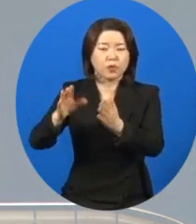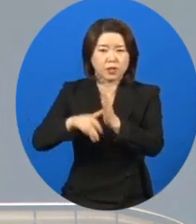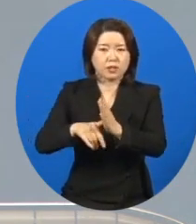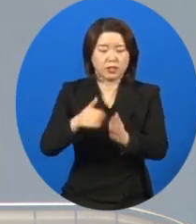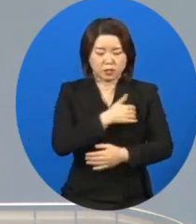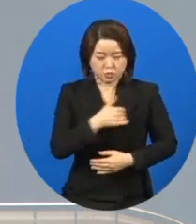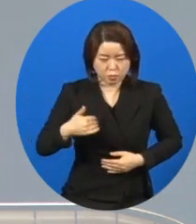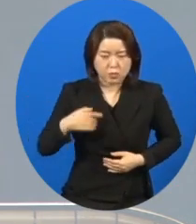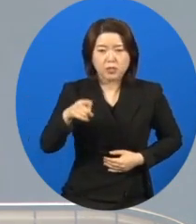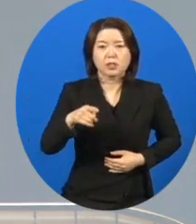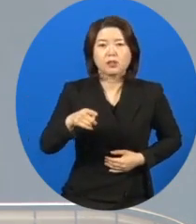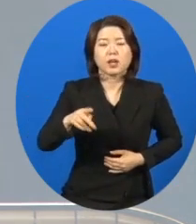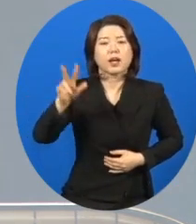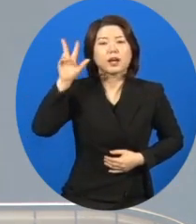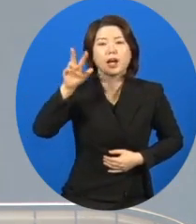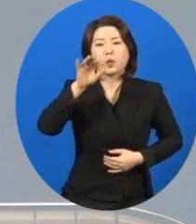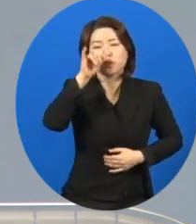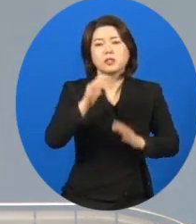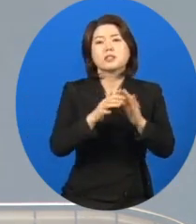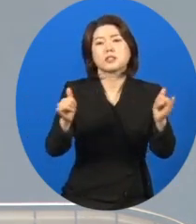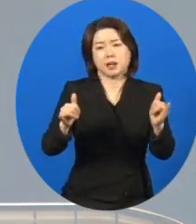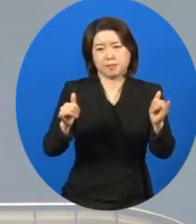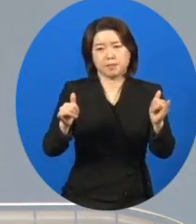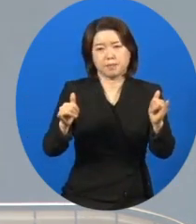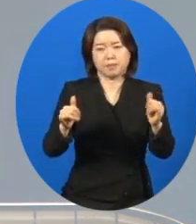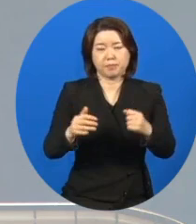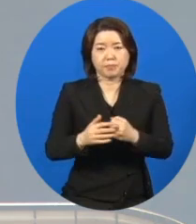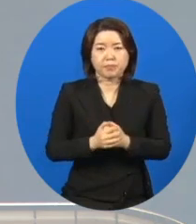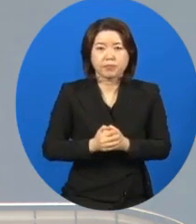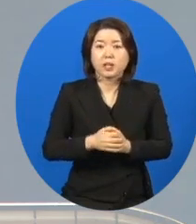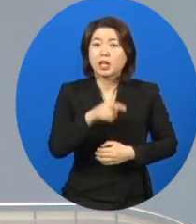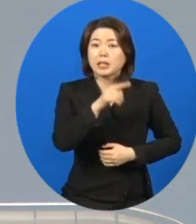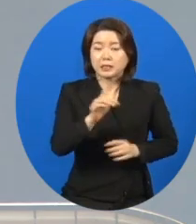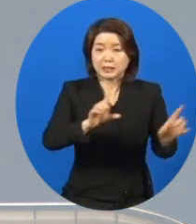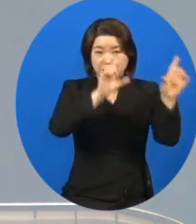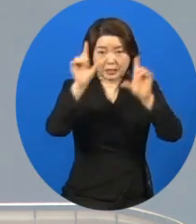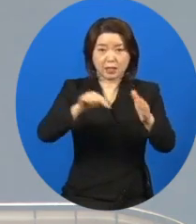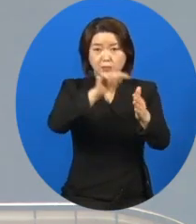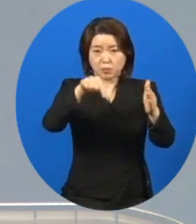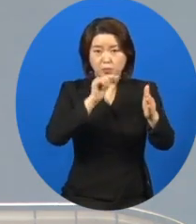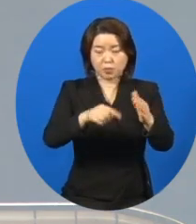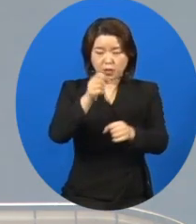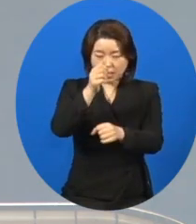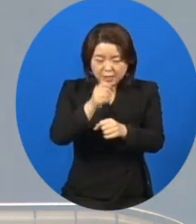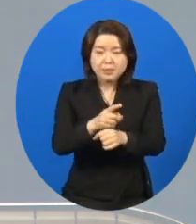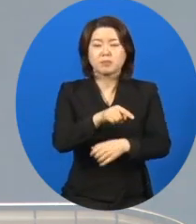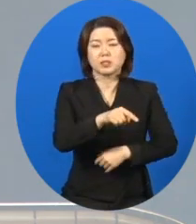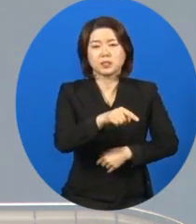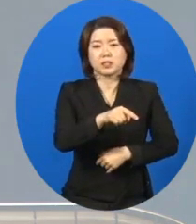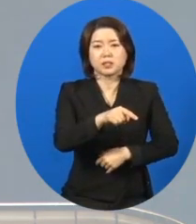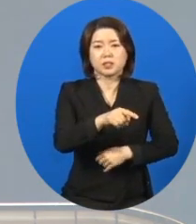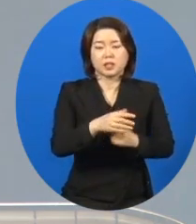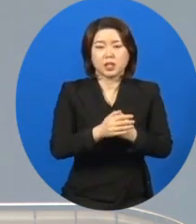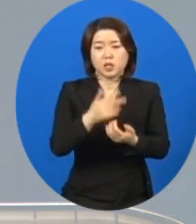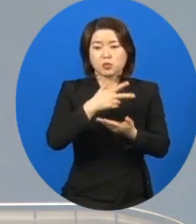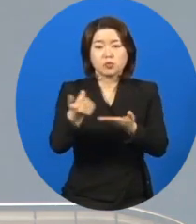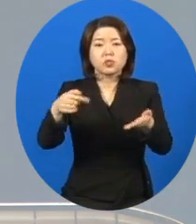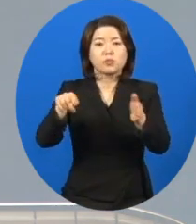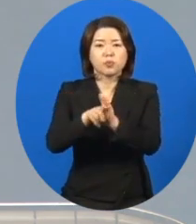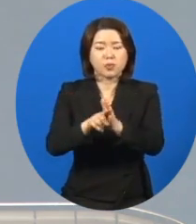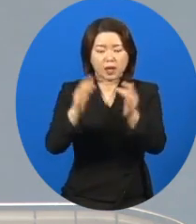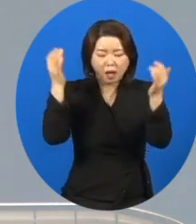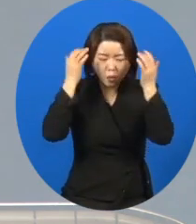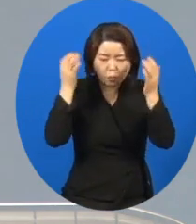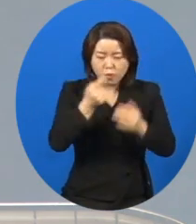기꺼이 그렇게 할 각오가 되어 있는 사람이니까. 그리고 그의 삶 속에 이미 그에게는 주님을 위한